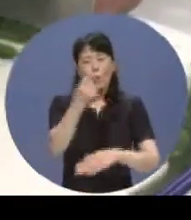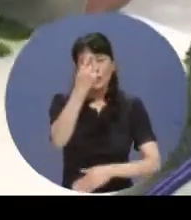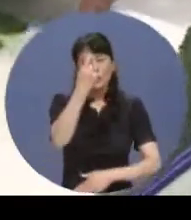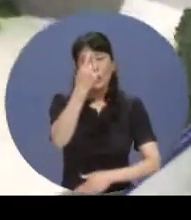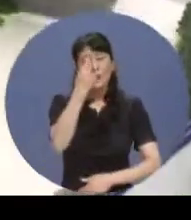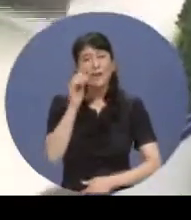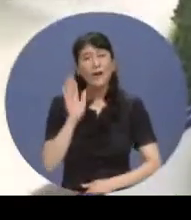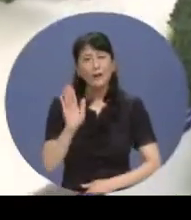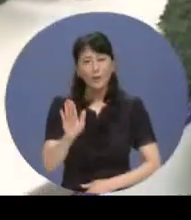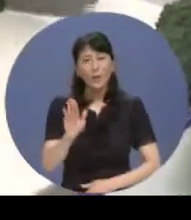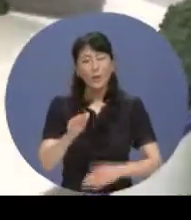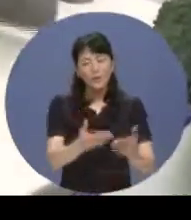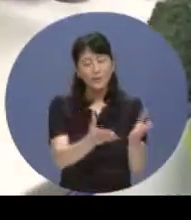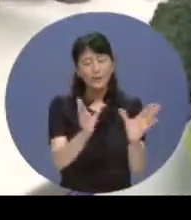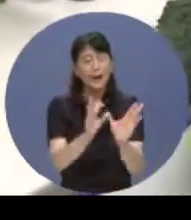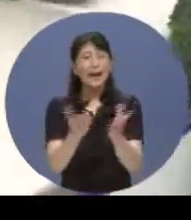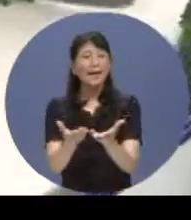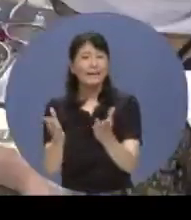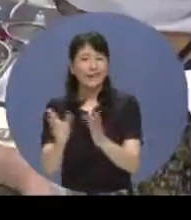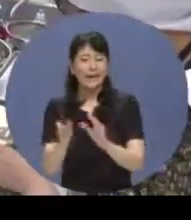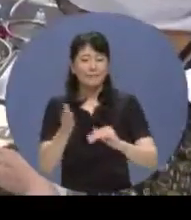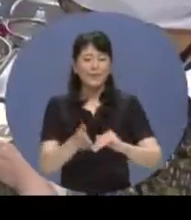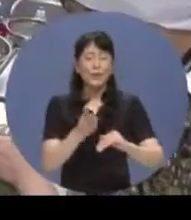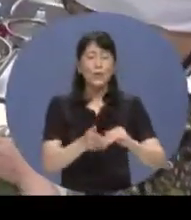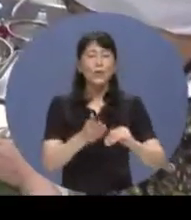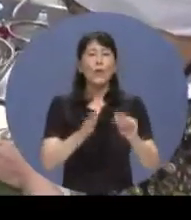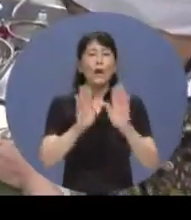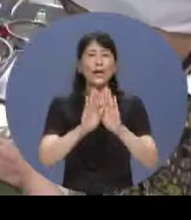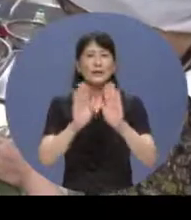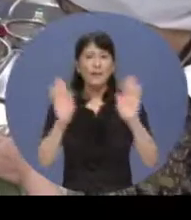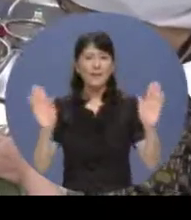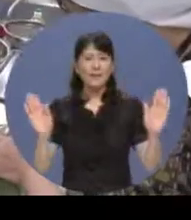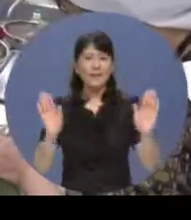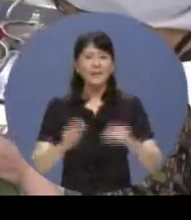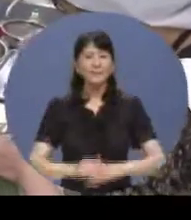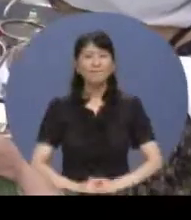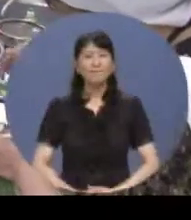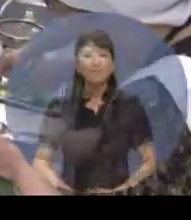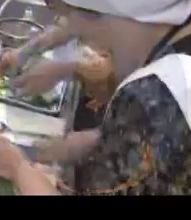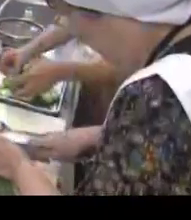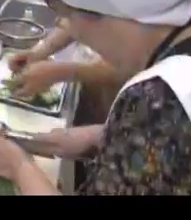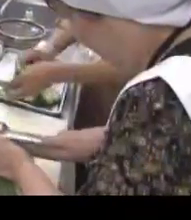参加者はグループに分かれて調理に取り掛かりました。